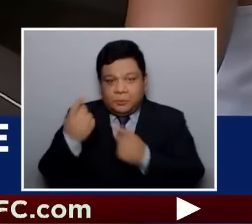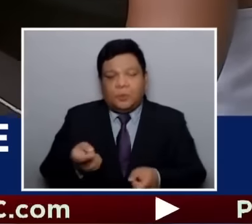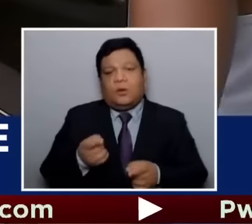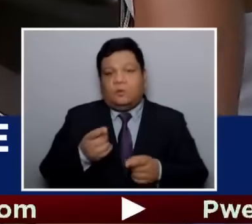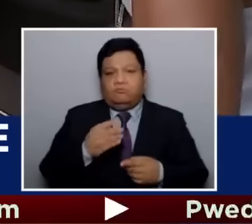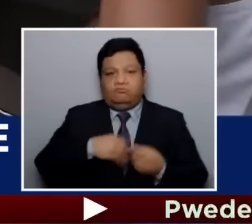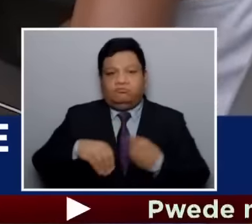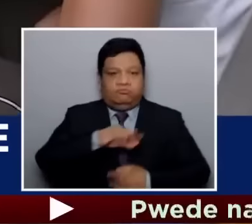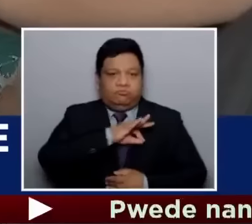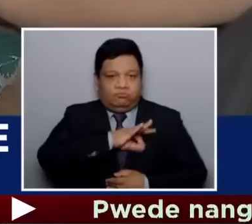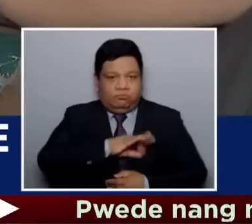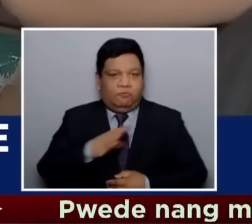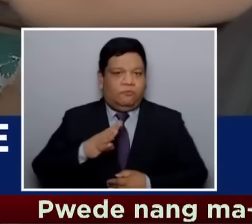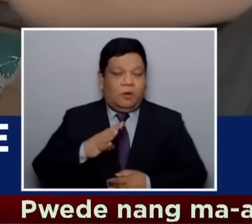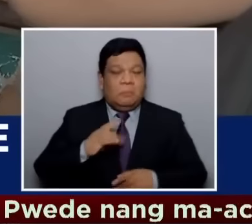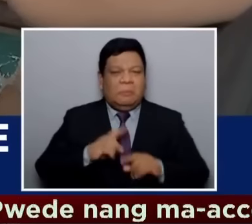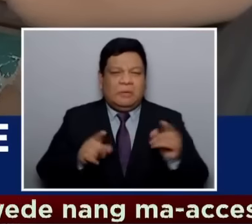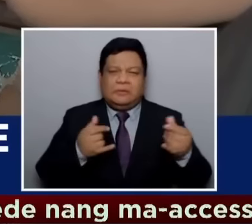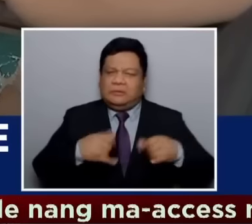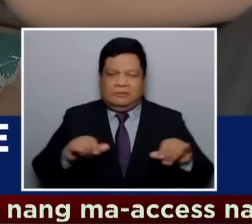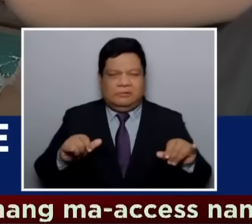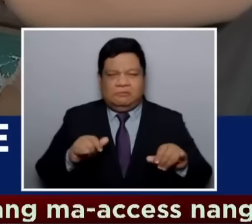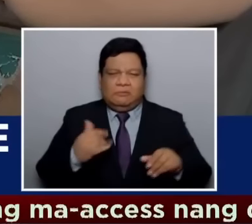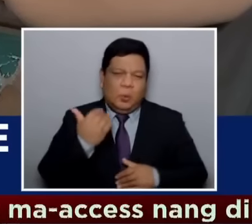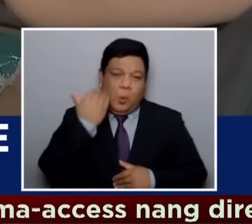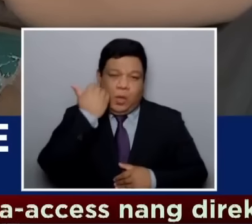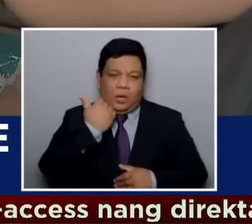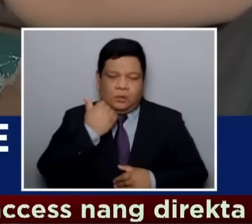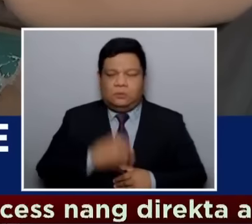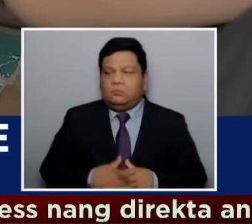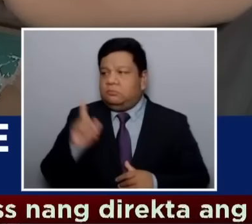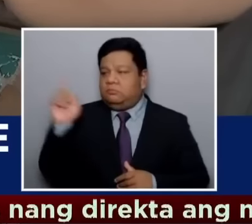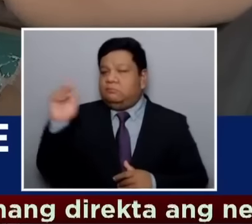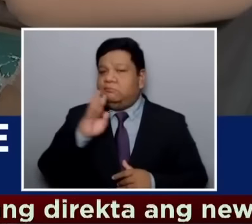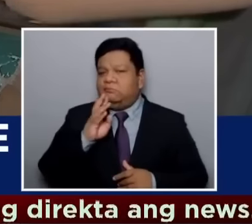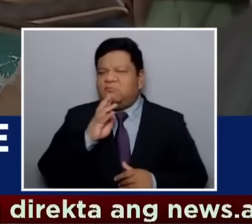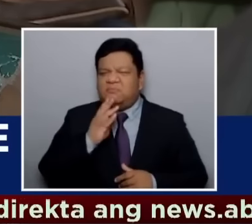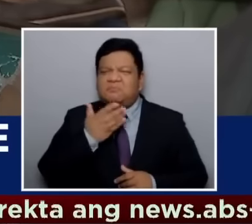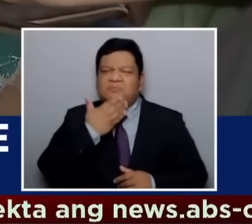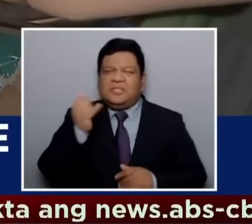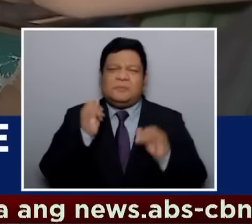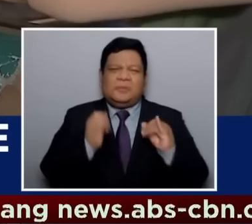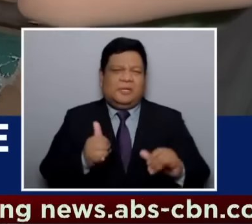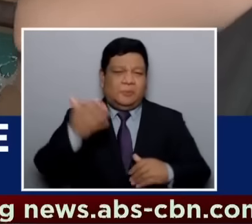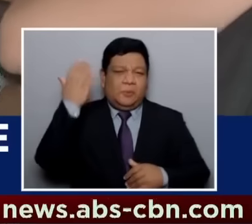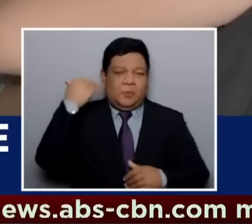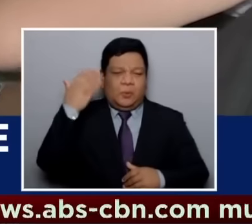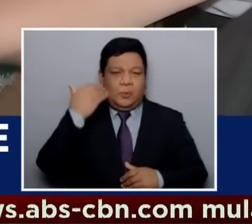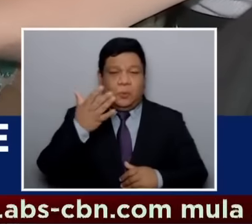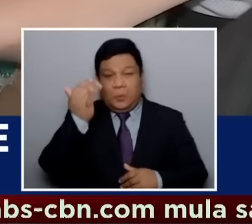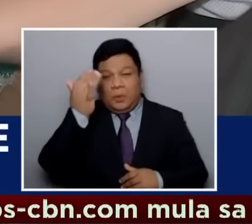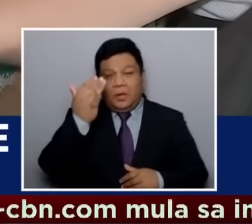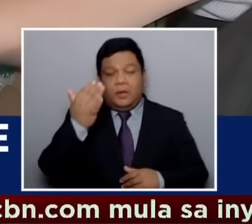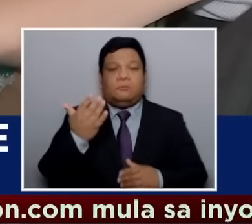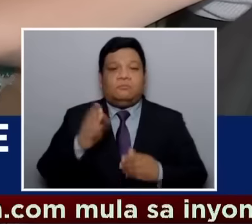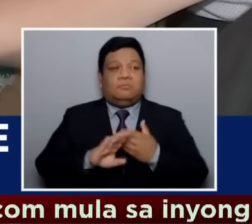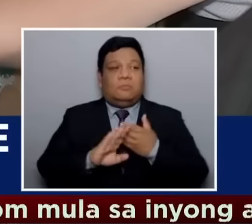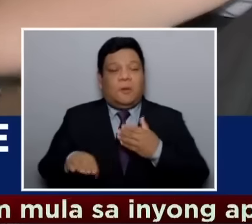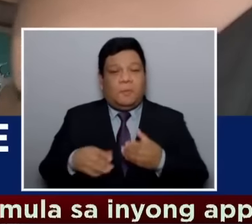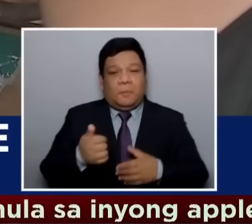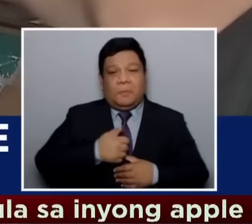kulang pa rin ito. Ibalik na lang sa dati. Kasi dati, para maibalik din sa pamasahe, nunoy